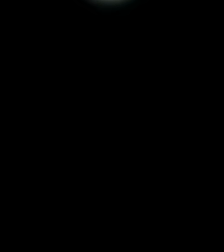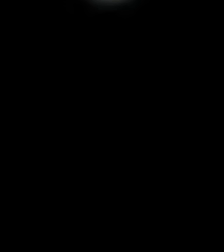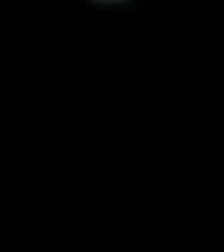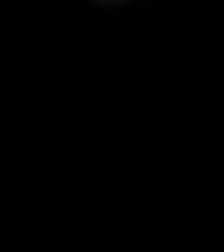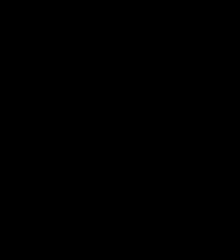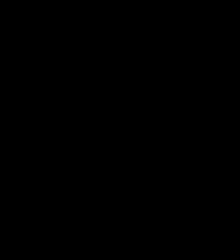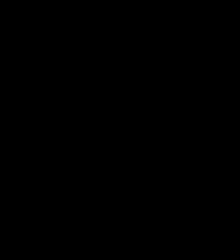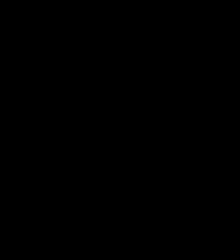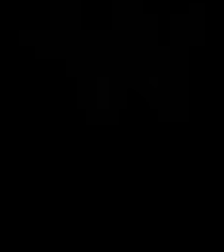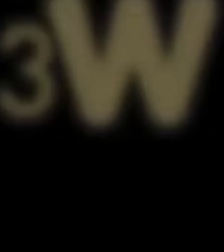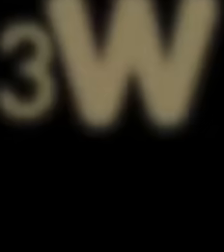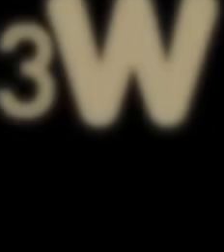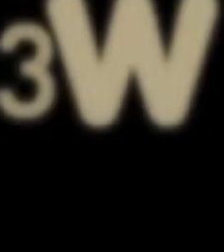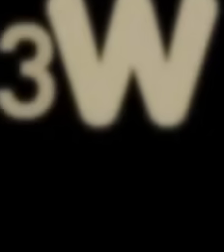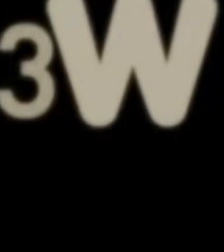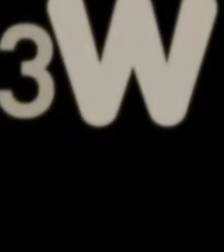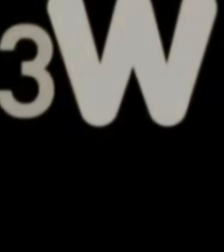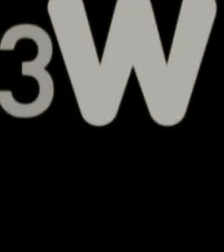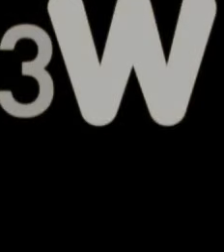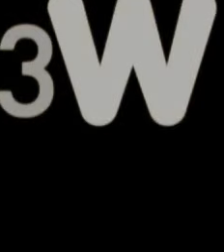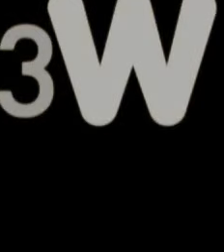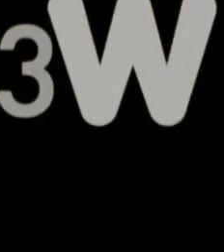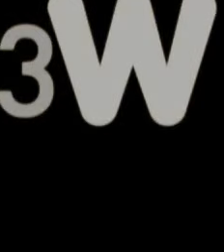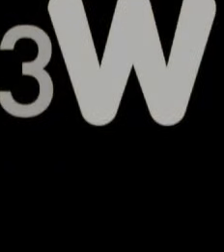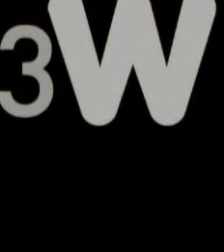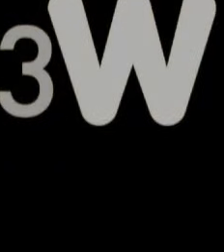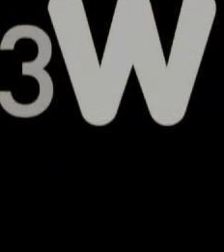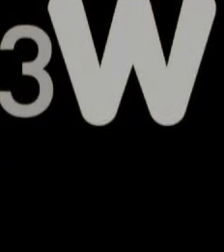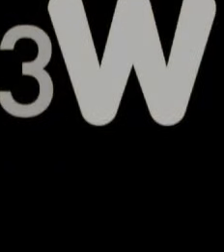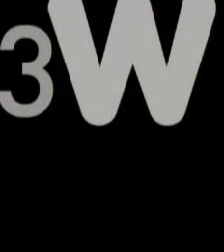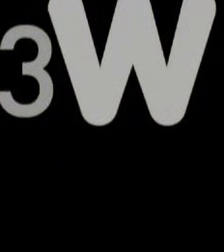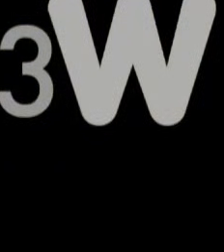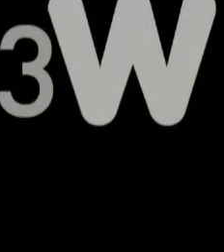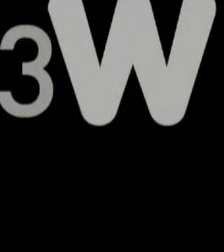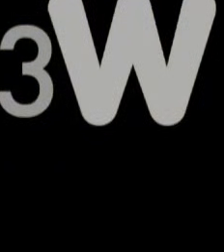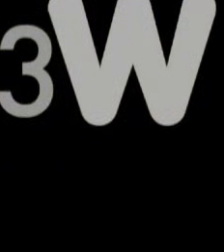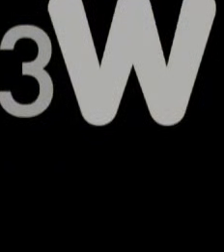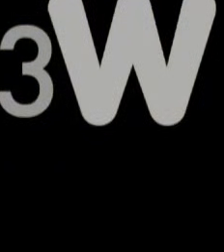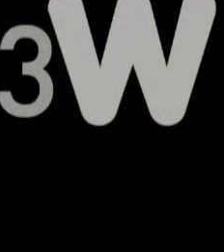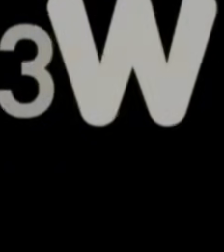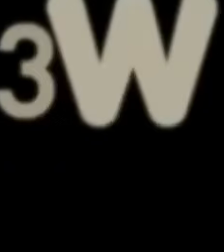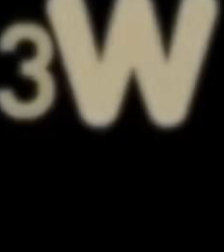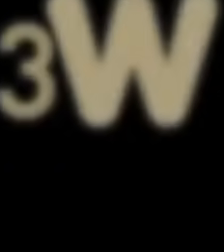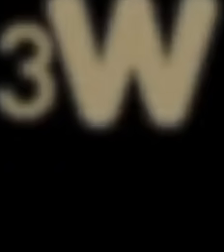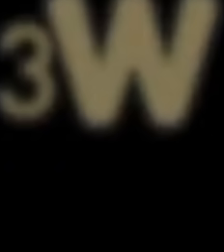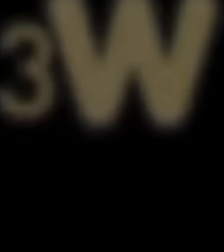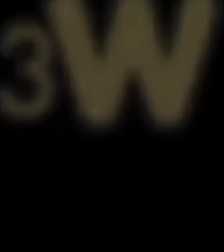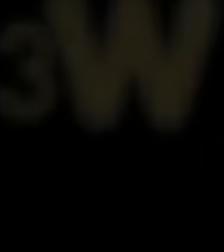Hari dengan 3 wajib, wajib iman, wajib aman, wajib